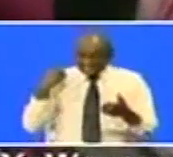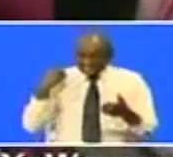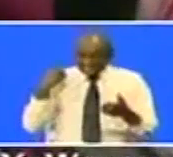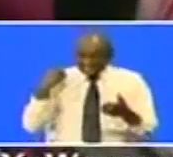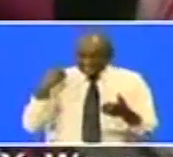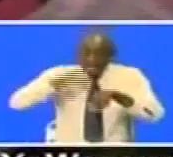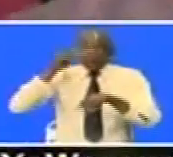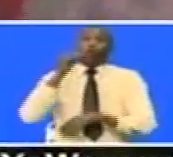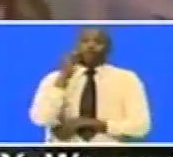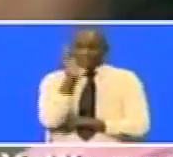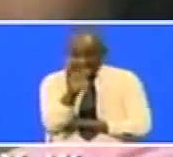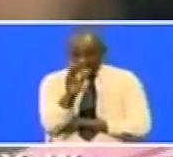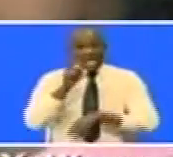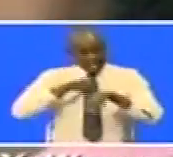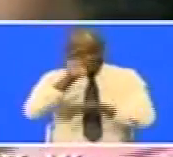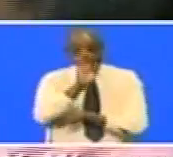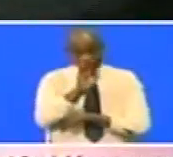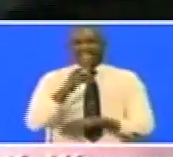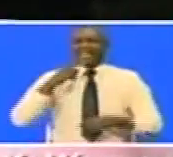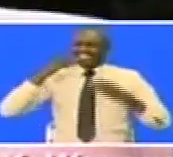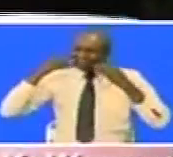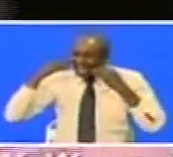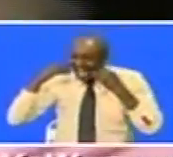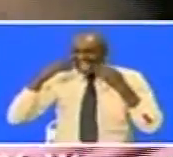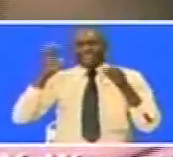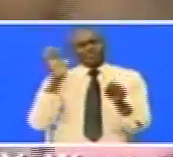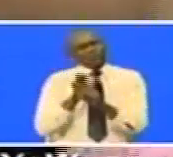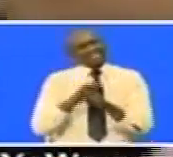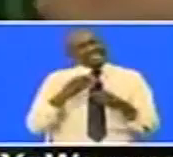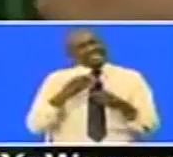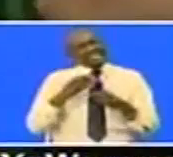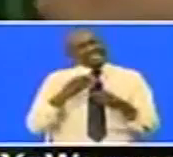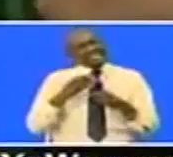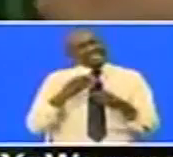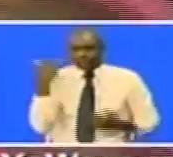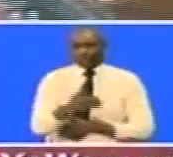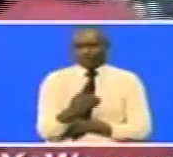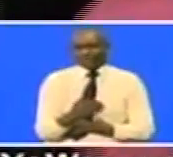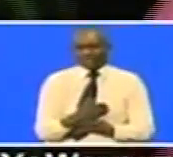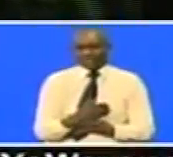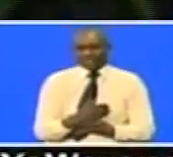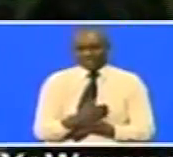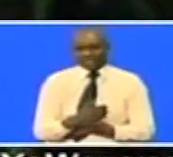Wasili Embu nyumbani kwa kina Isaac, tabasamu na walichokuwa kifanya kikikatizwa.